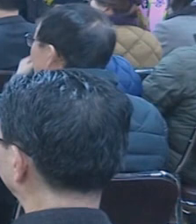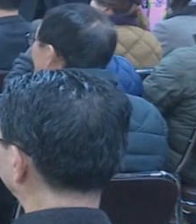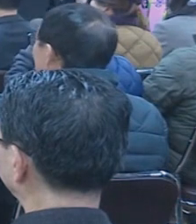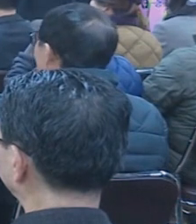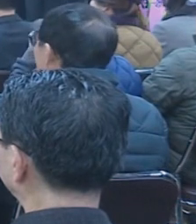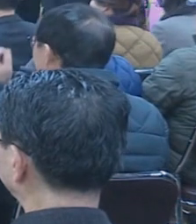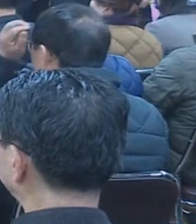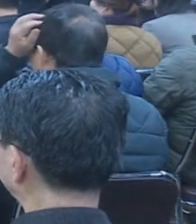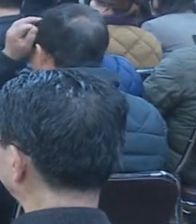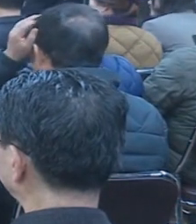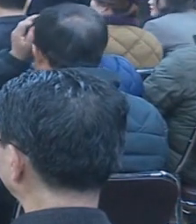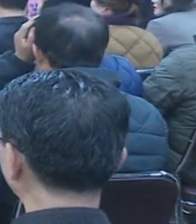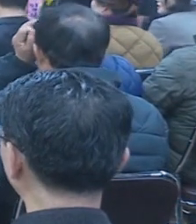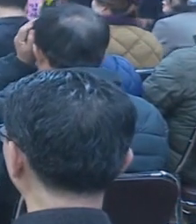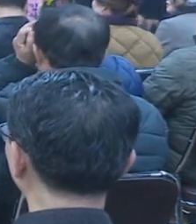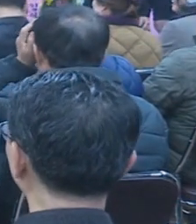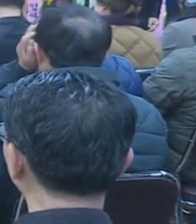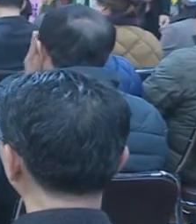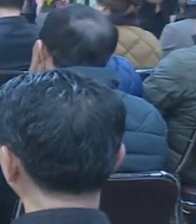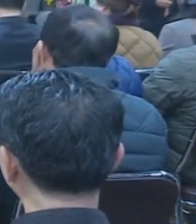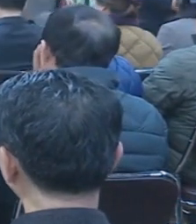이윤희입니다.